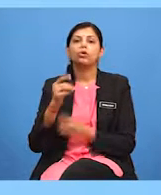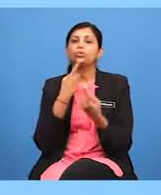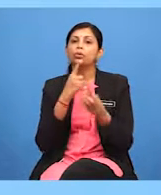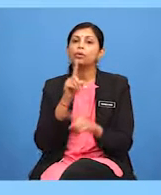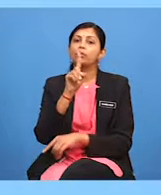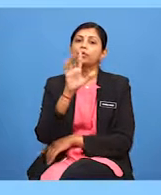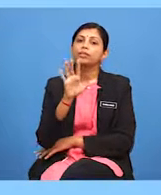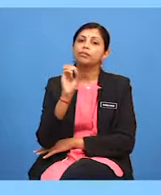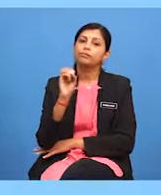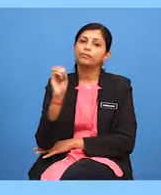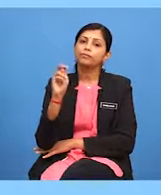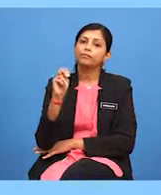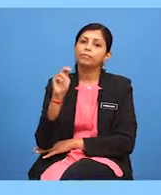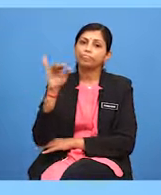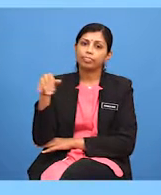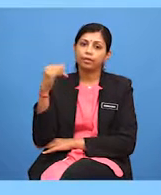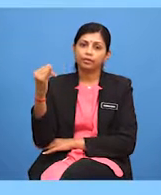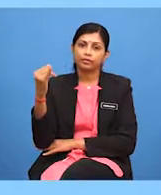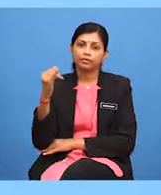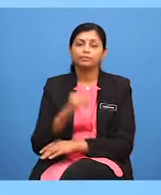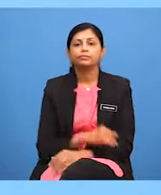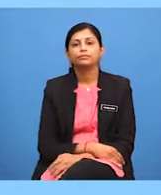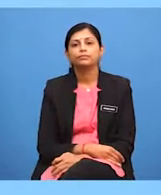meter atau Joule.